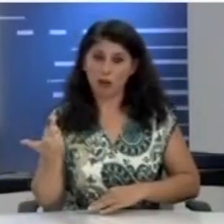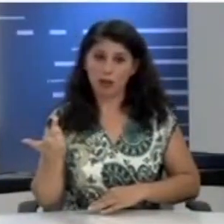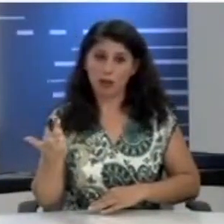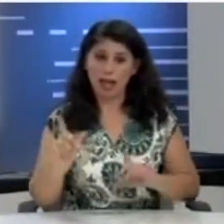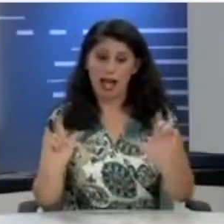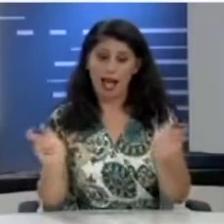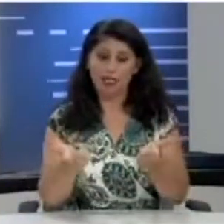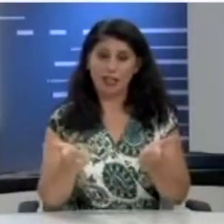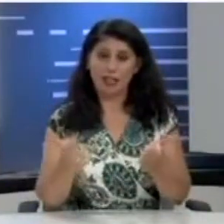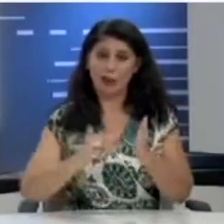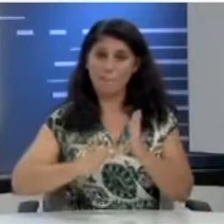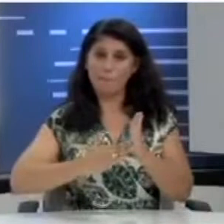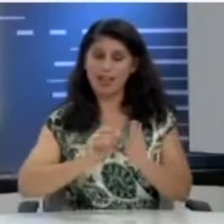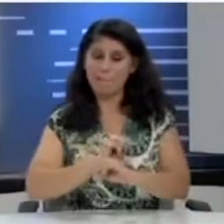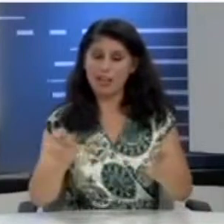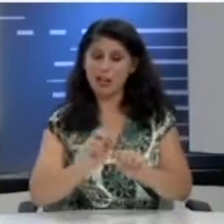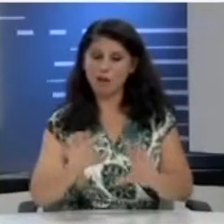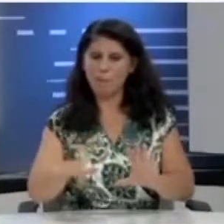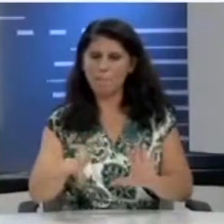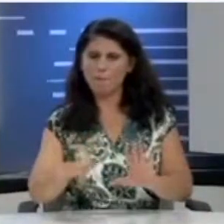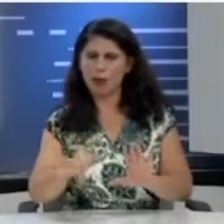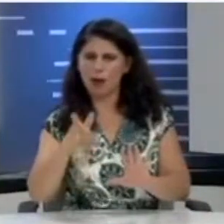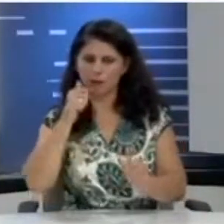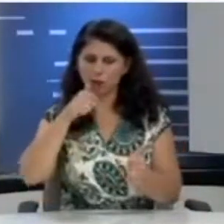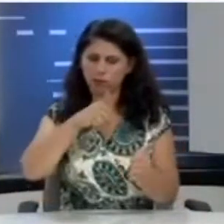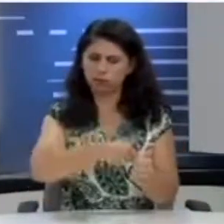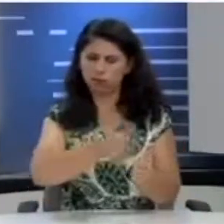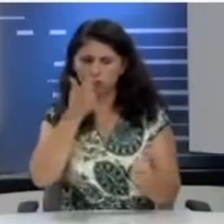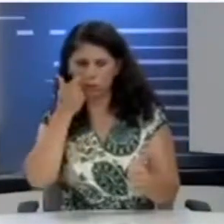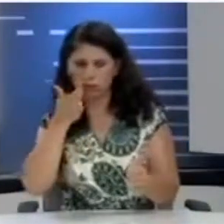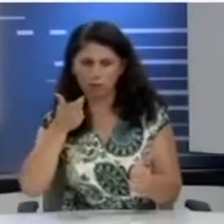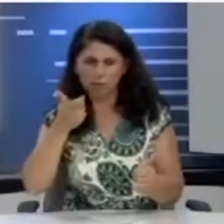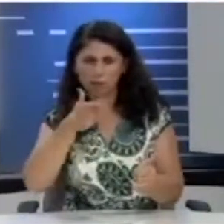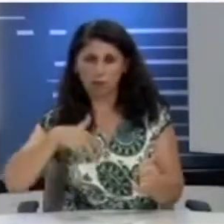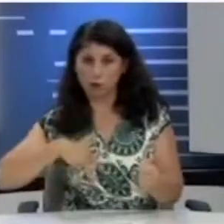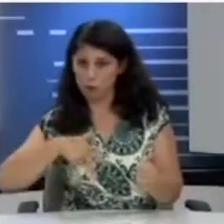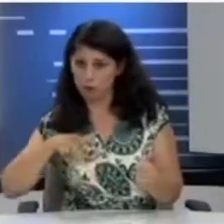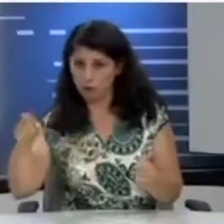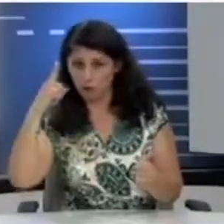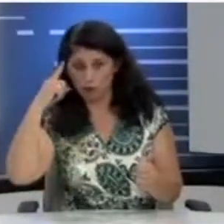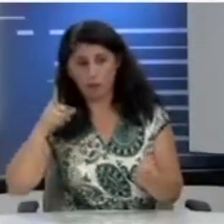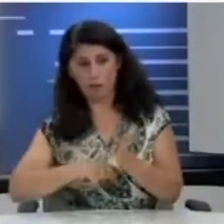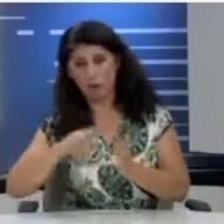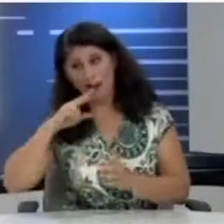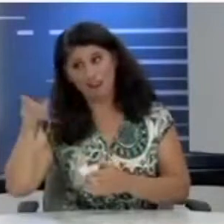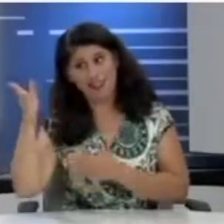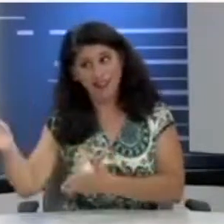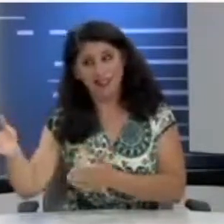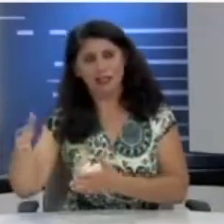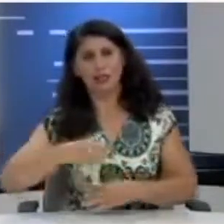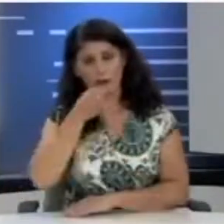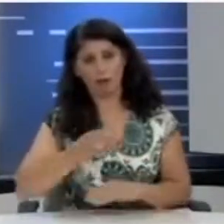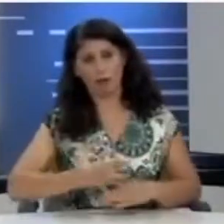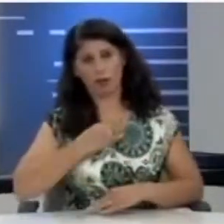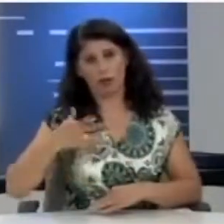ότι η Εθνική Υπηρεσία Πληροφοριών περίπου παρακολουθούσε τους υπουργούς σας, νομίζω, κύριε Τσίπρα, πρέπει να το απαντήσετε εσείς και ο κύριος